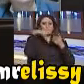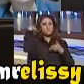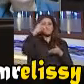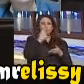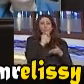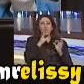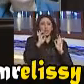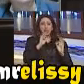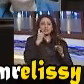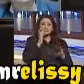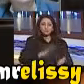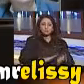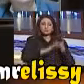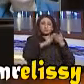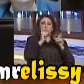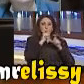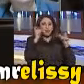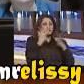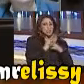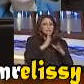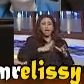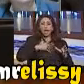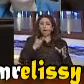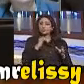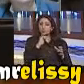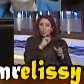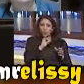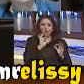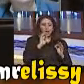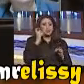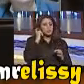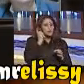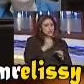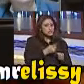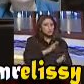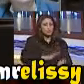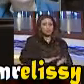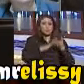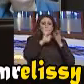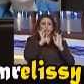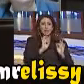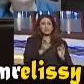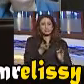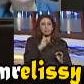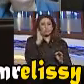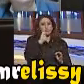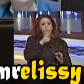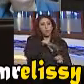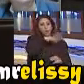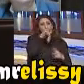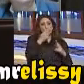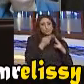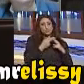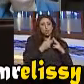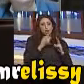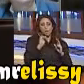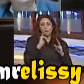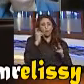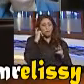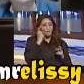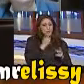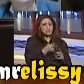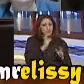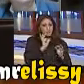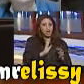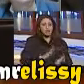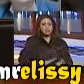ومؤيد وجهة نظرهم، لأنه الطرف السلطة الحالي أصبح لا يرى إلا نفسه بس، ما عادش شايف إنه